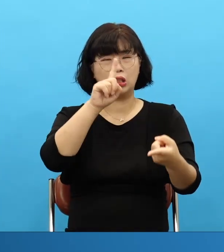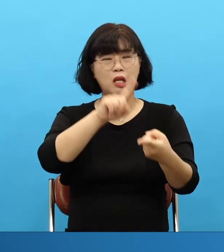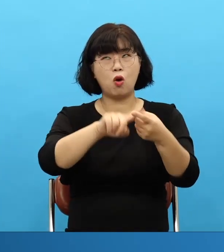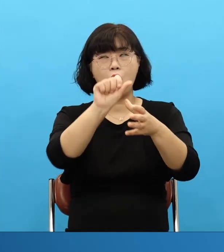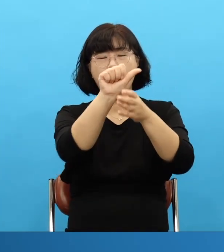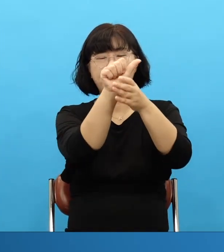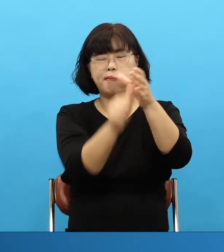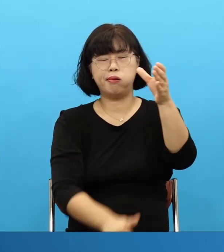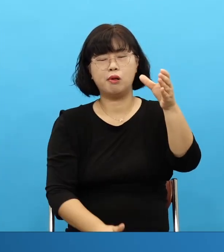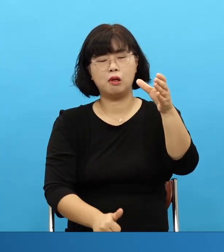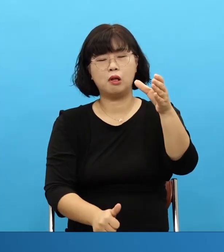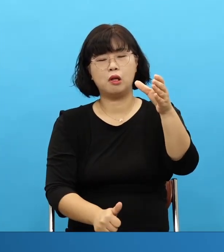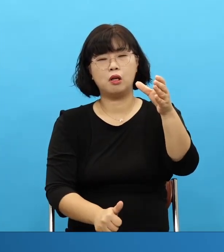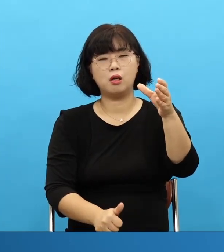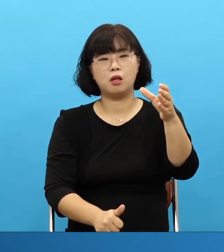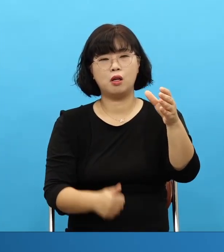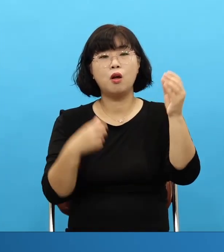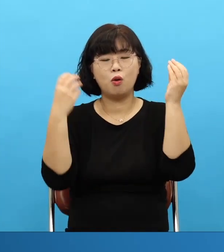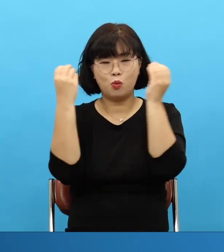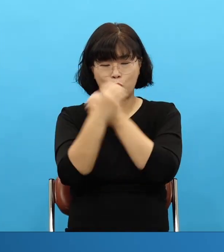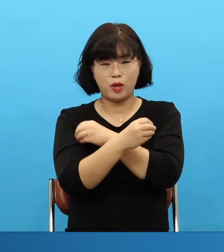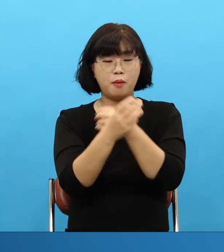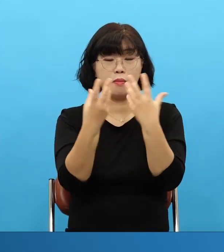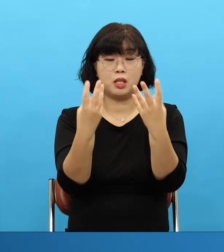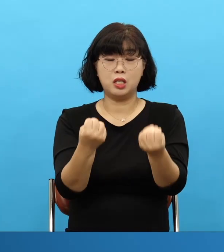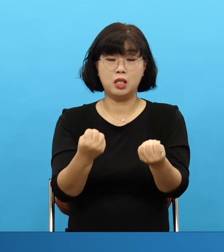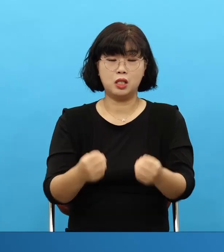Genesis 3, 6, and 11. 그리고 이제는